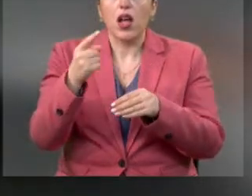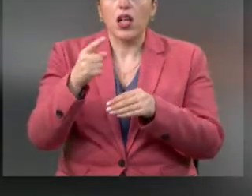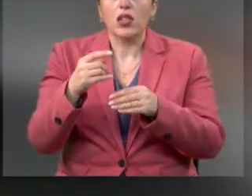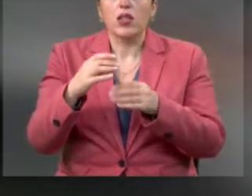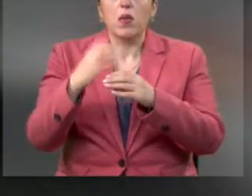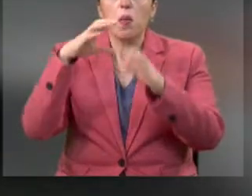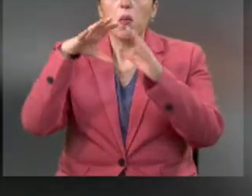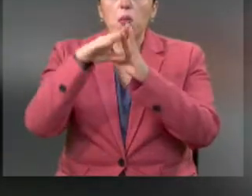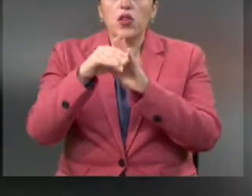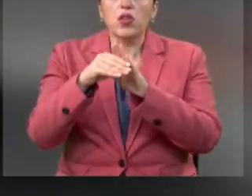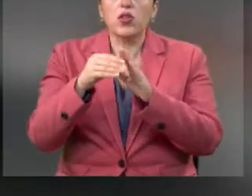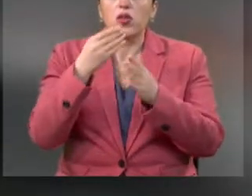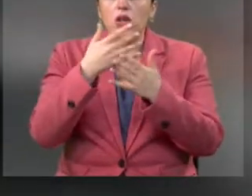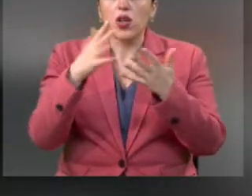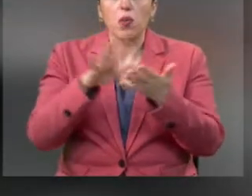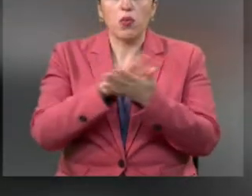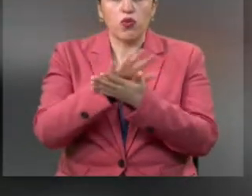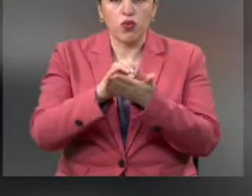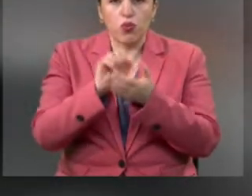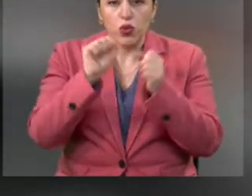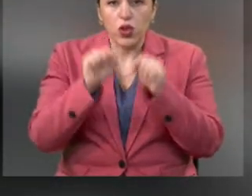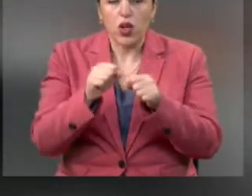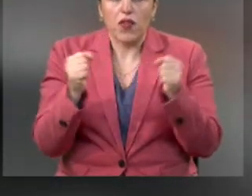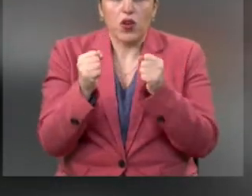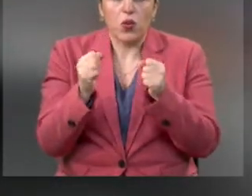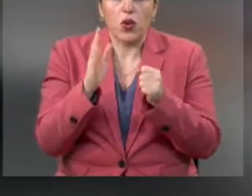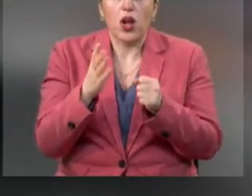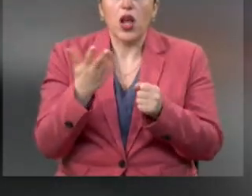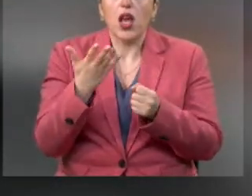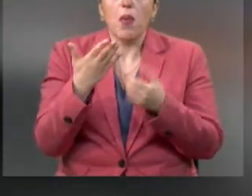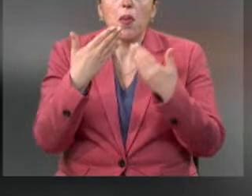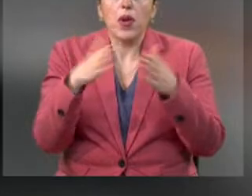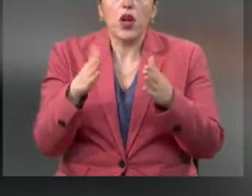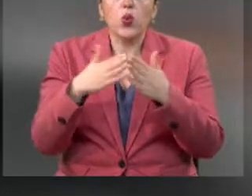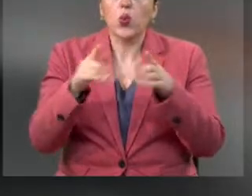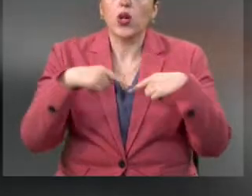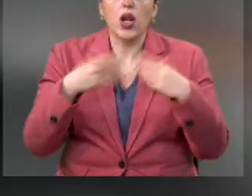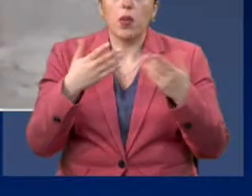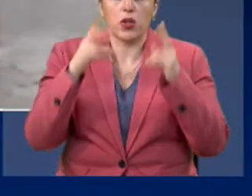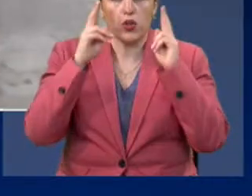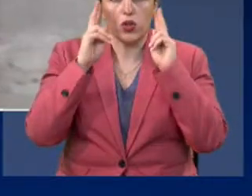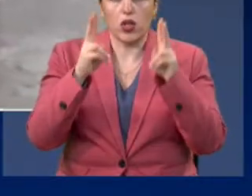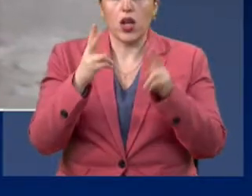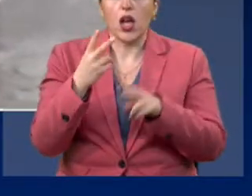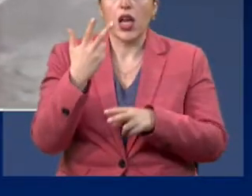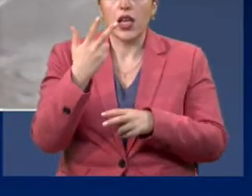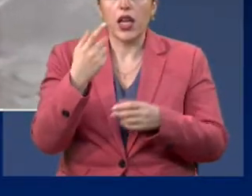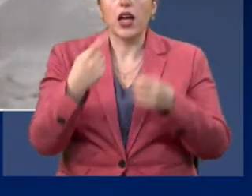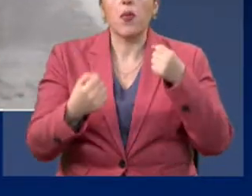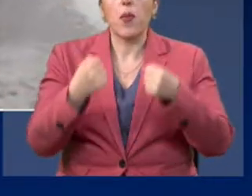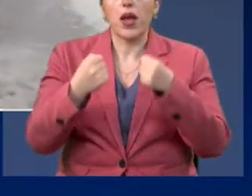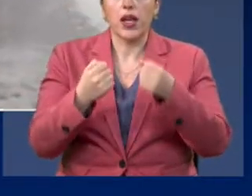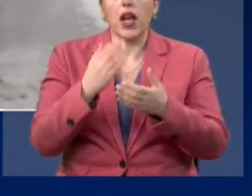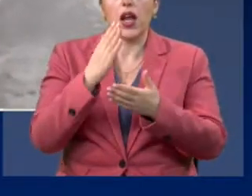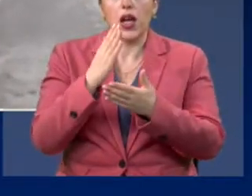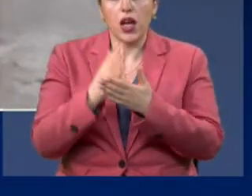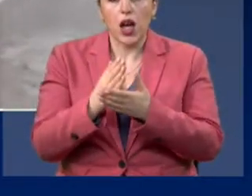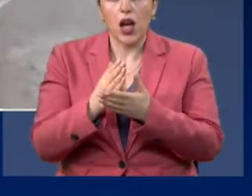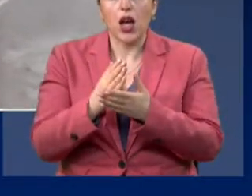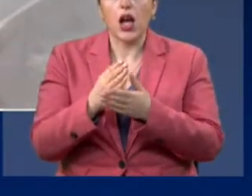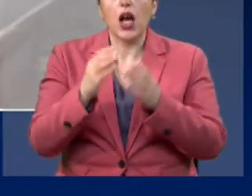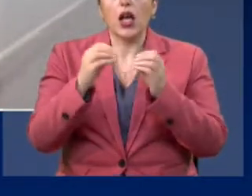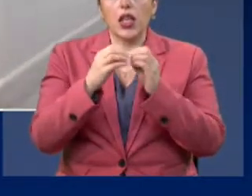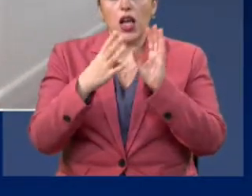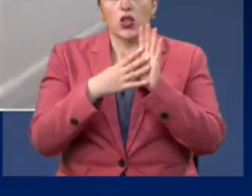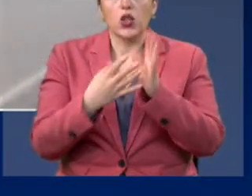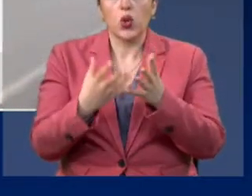կփչանա, իրենք էլ կցրտահարվեն, բայց երբ դուրս կգան այս վիճակից, երբ տուն կհասնեն, չգիտեն։ 3 մեքենա ունենք խնձոր բարձած, որը որ